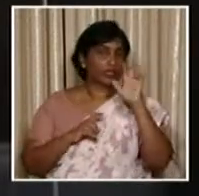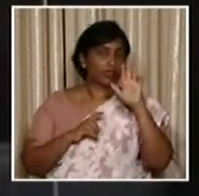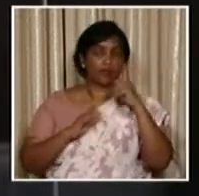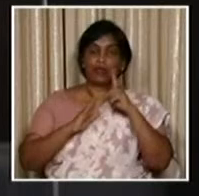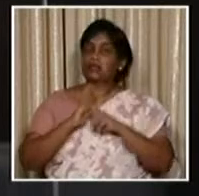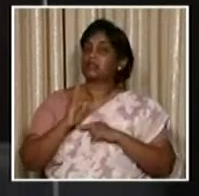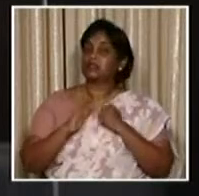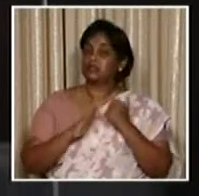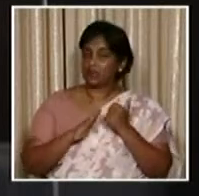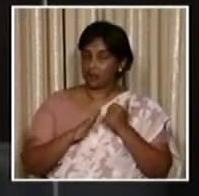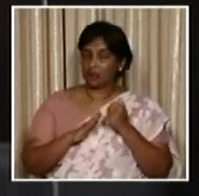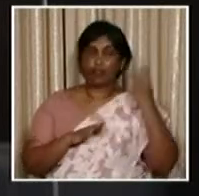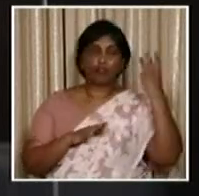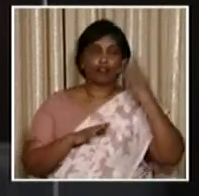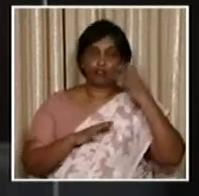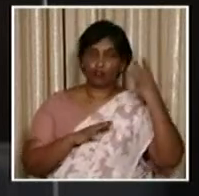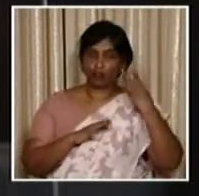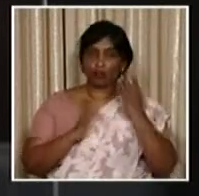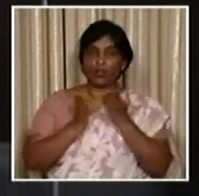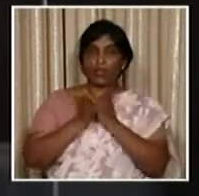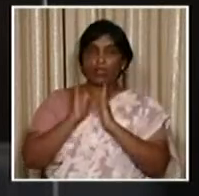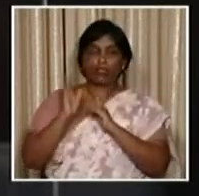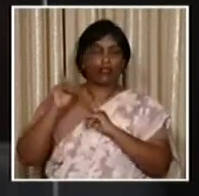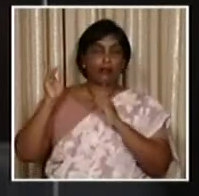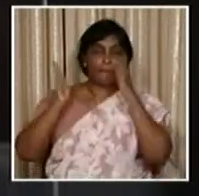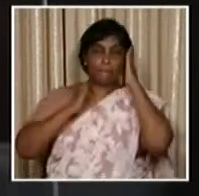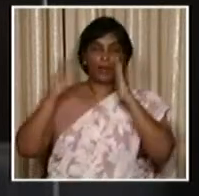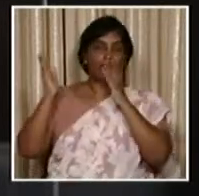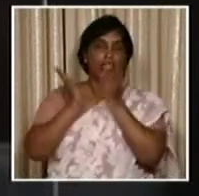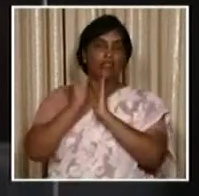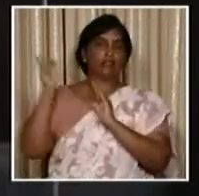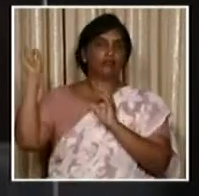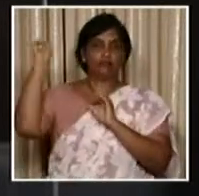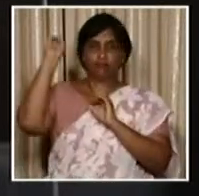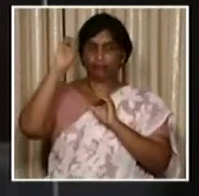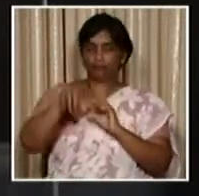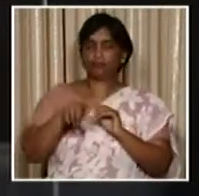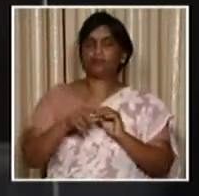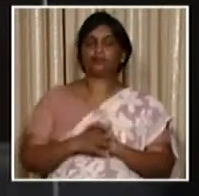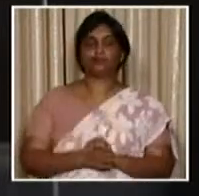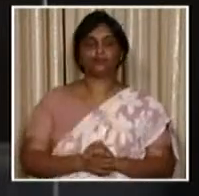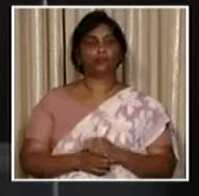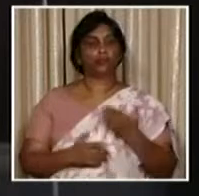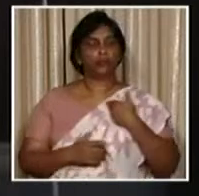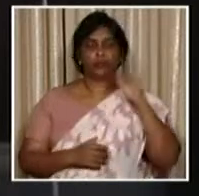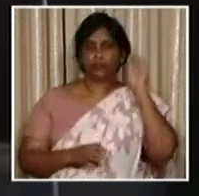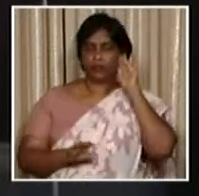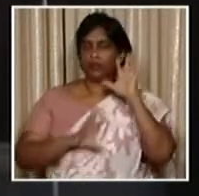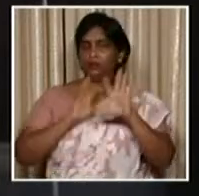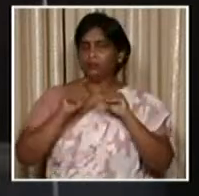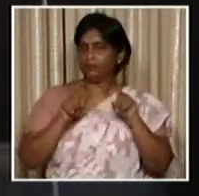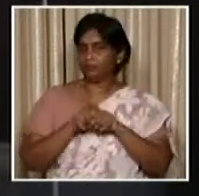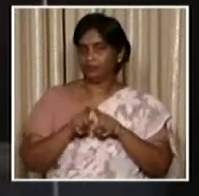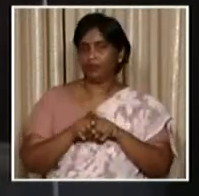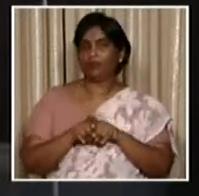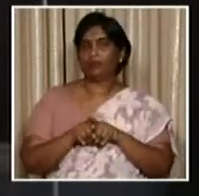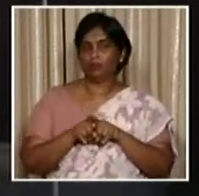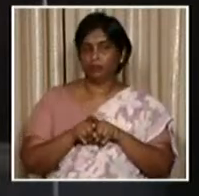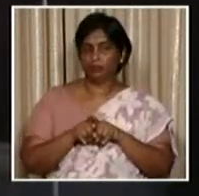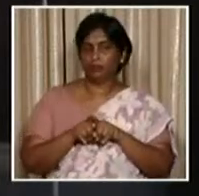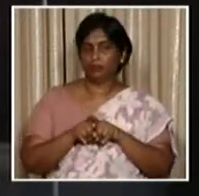Januari, tu na India utewa Malaysia abindala, ilangat apat labu na tolturu anuwa,